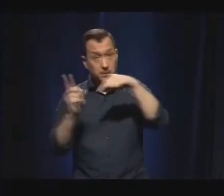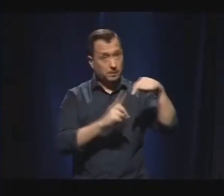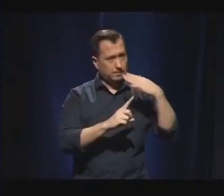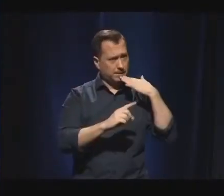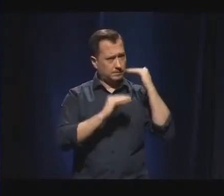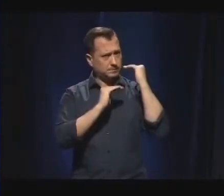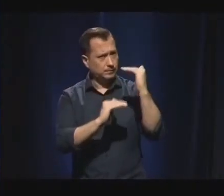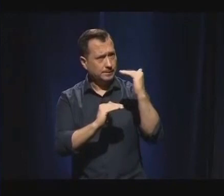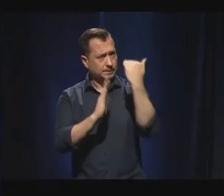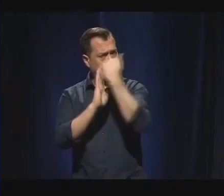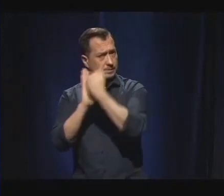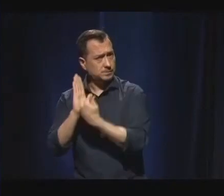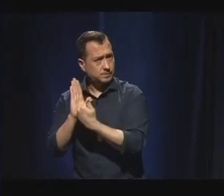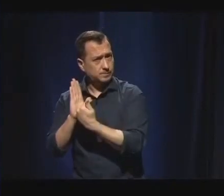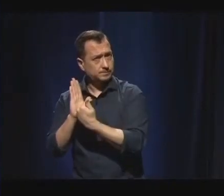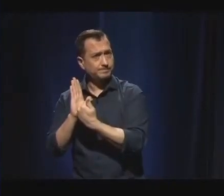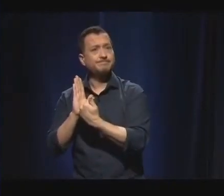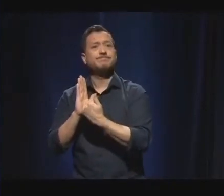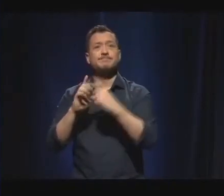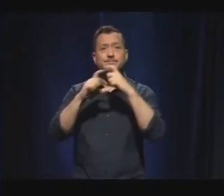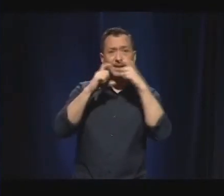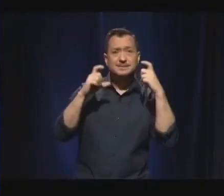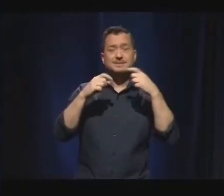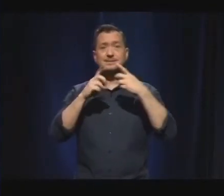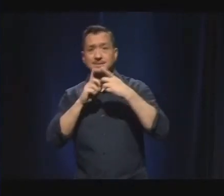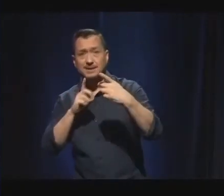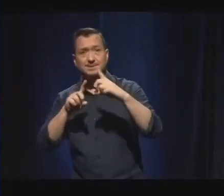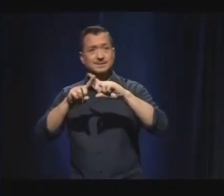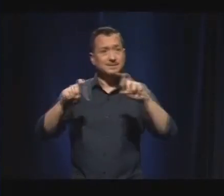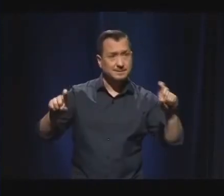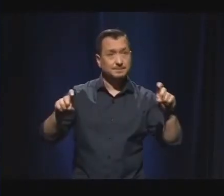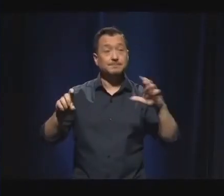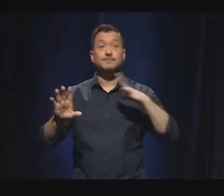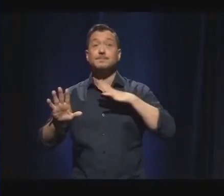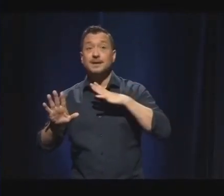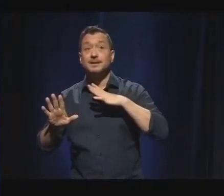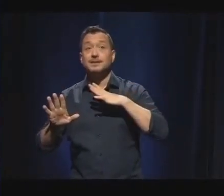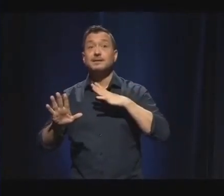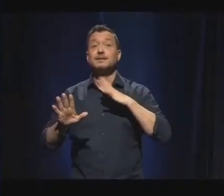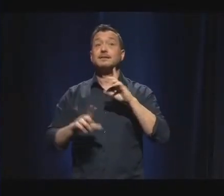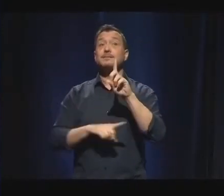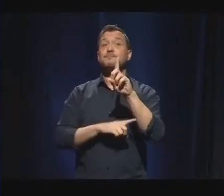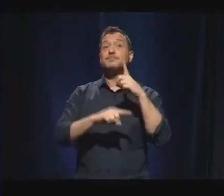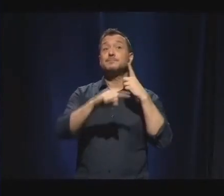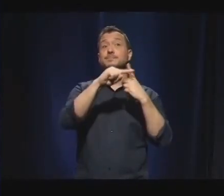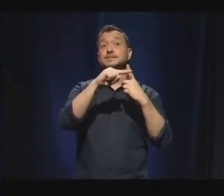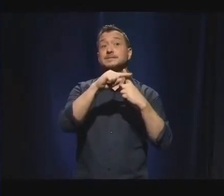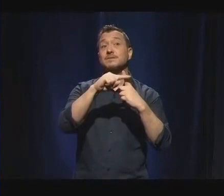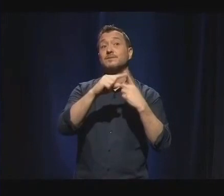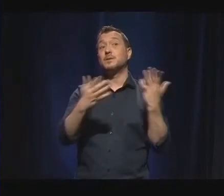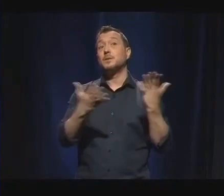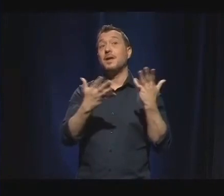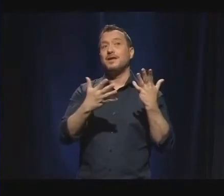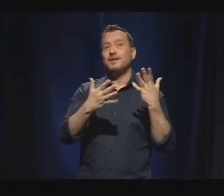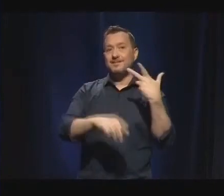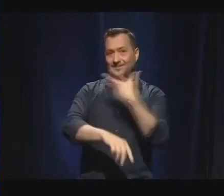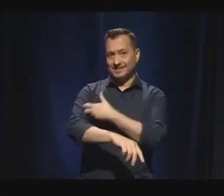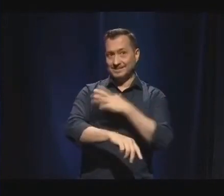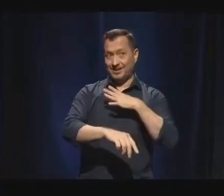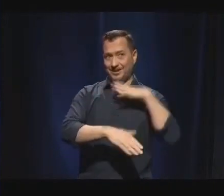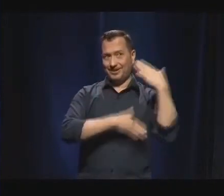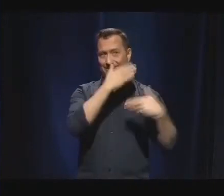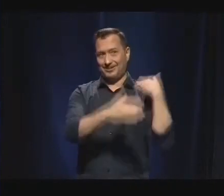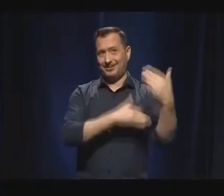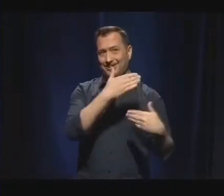quand les experts de la santé publique mettent ça tout ensemble, ils voient que dans les prochaines semaines,